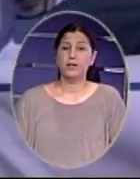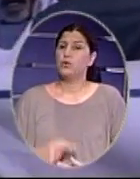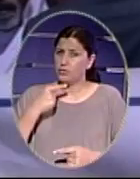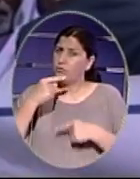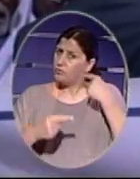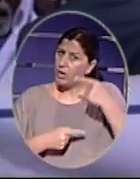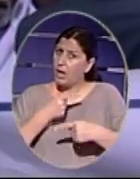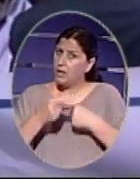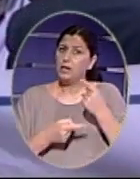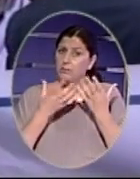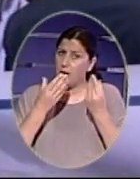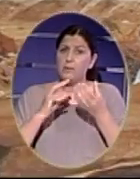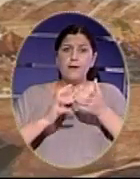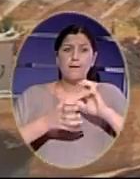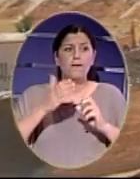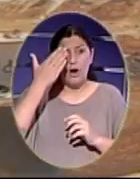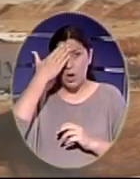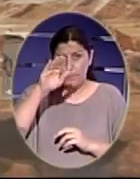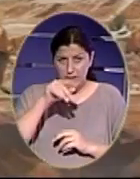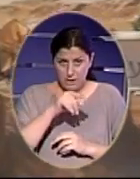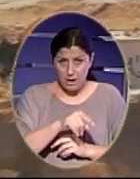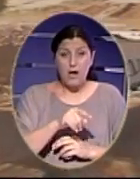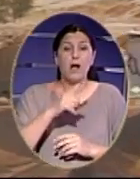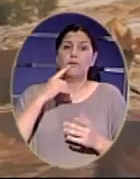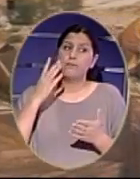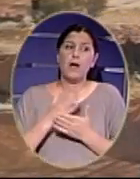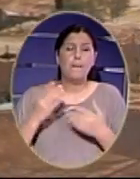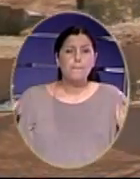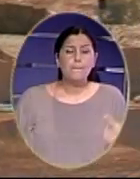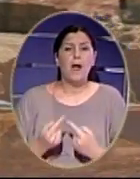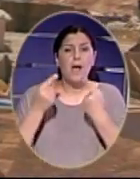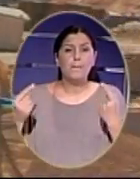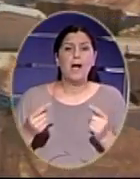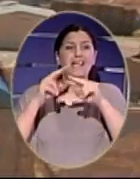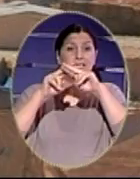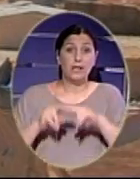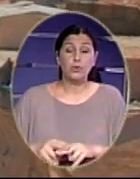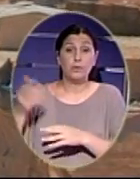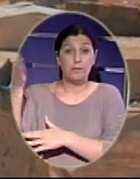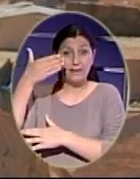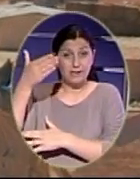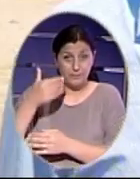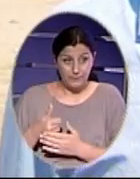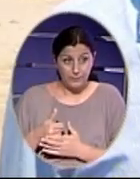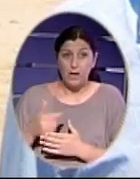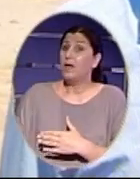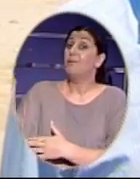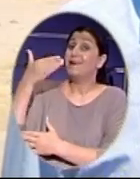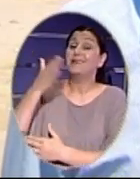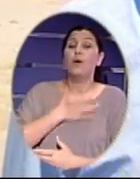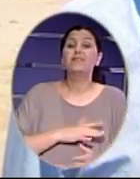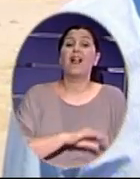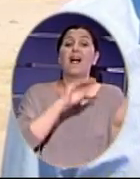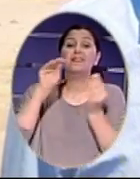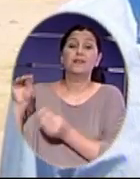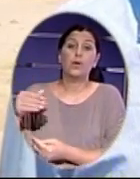שנים רבות שתושבי הכפר הלא מוכר וואדי אל נעם מנהלים מלחמת הישרדות מול המדינה. המדינה רוצה בכל זאת להעתיק